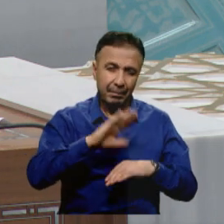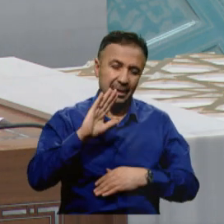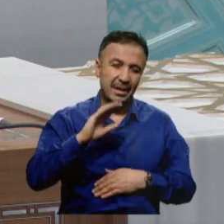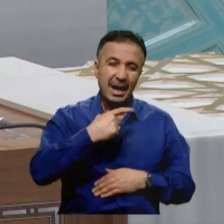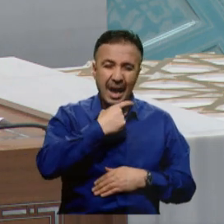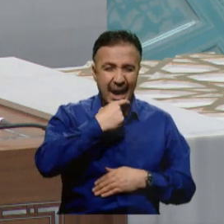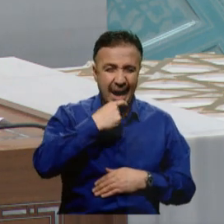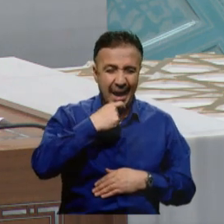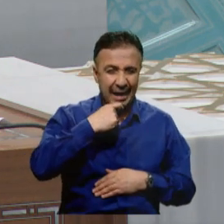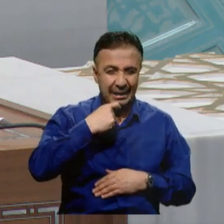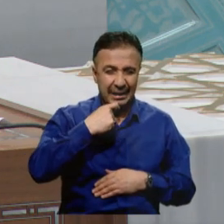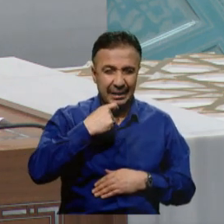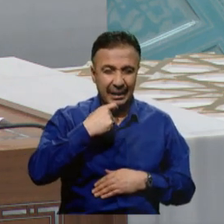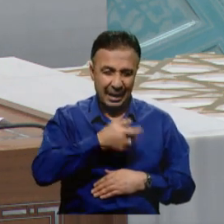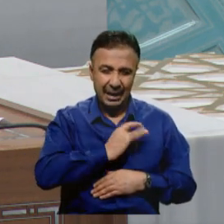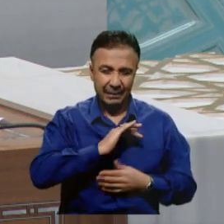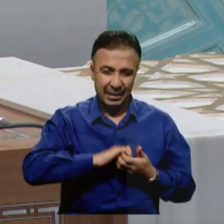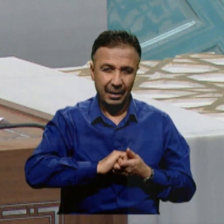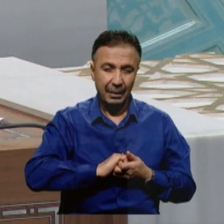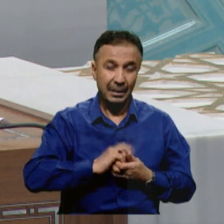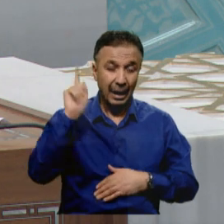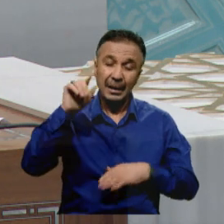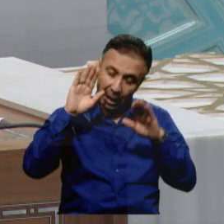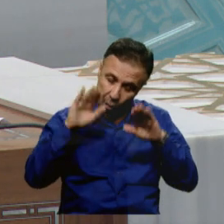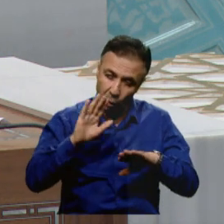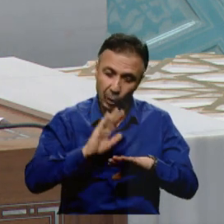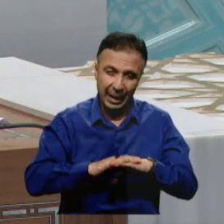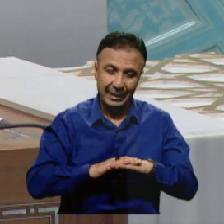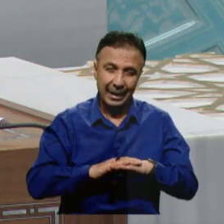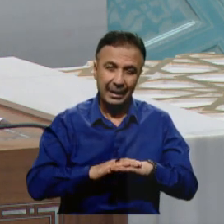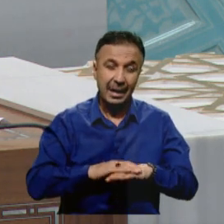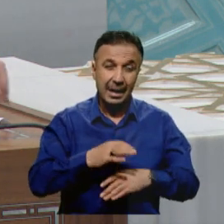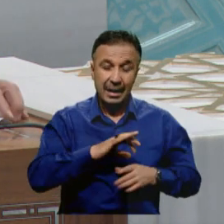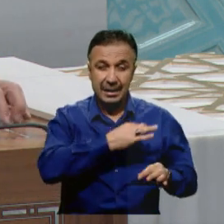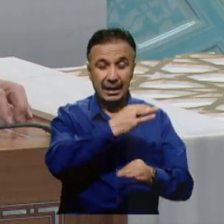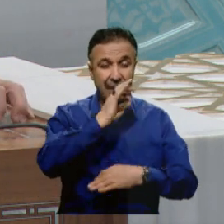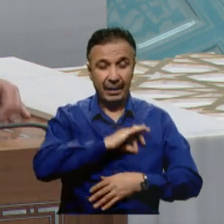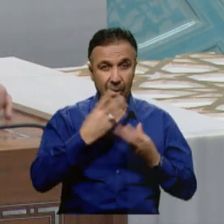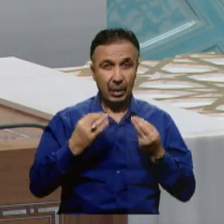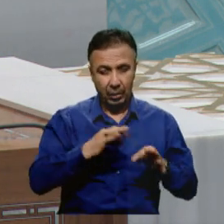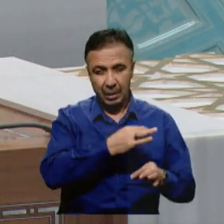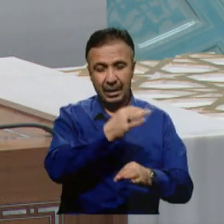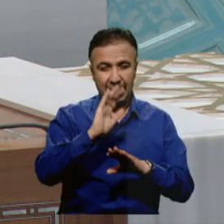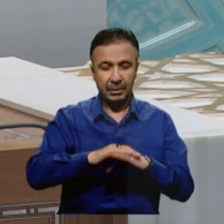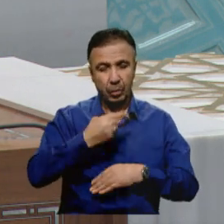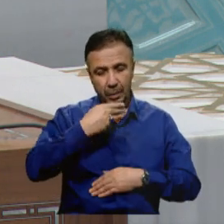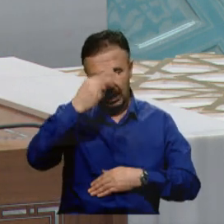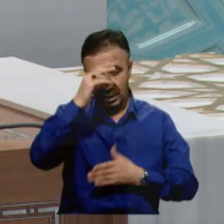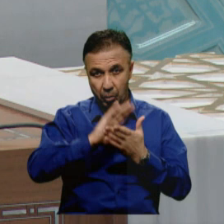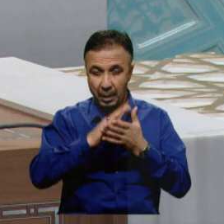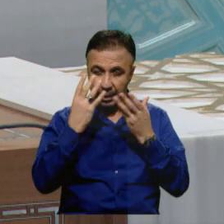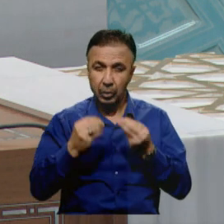samimiyetle, hakkıyla ibadet ve kulluk eden ve insanlara faydalı olan kullarından eylesin. Cumanız mübarek